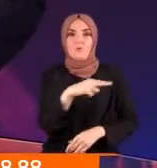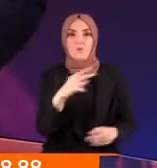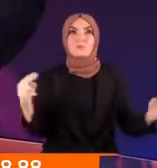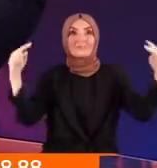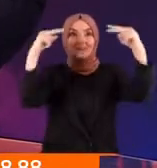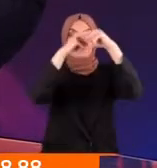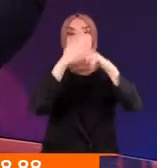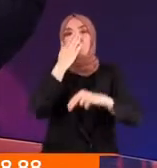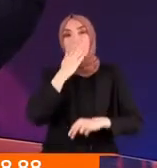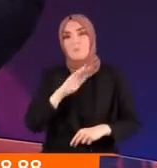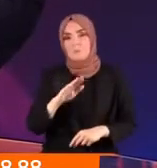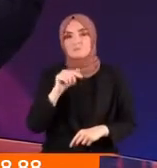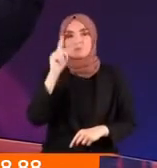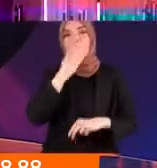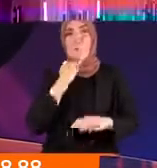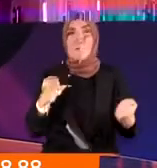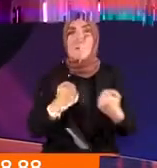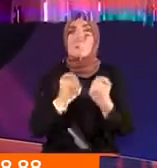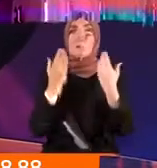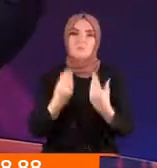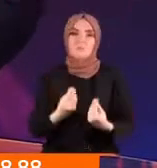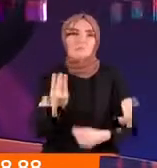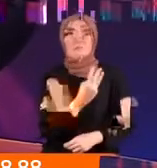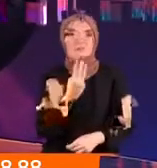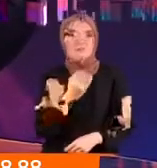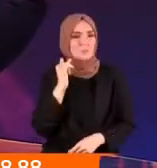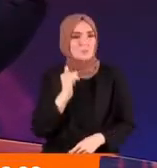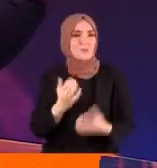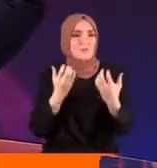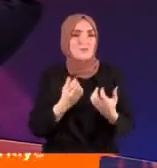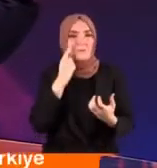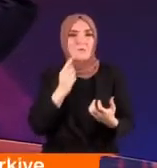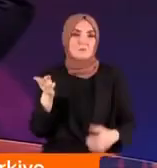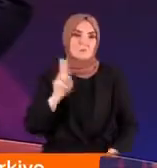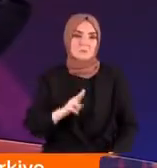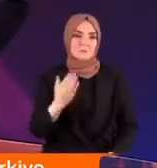kaza da kaçınılmaz oldu. Üçü de ne yazık ki feci şekilde can verdi.